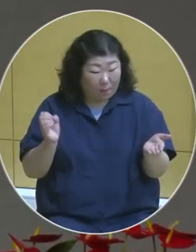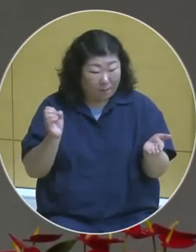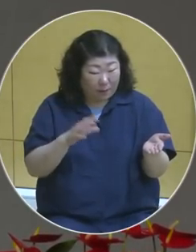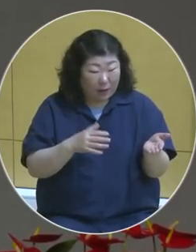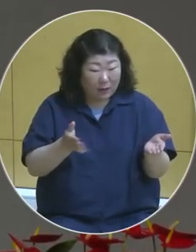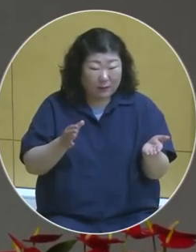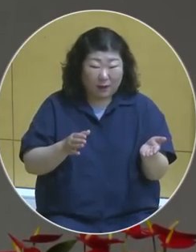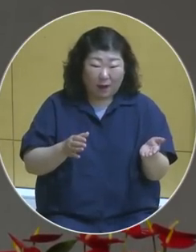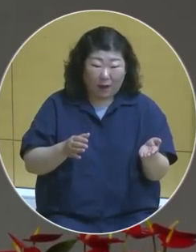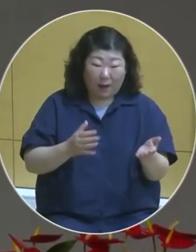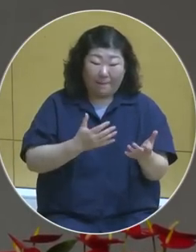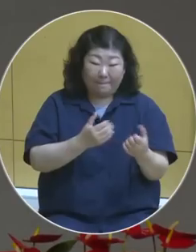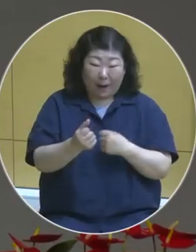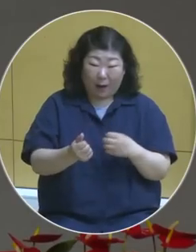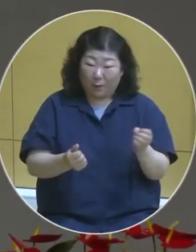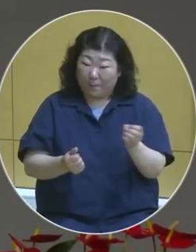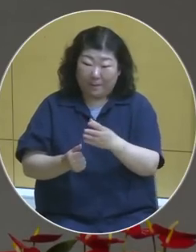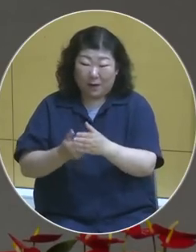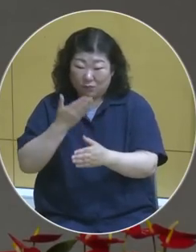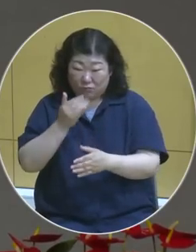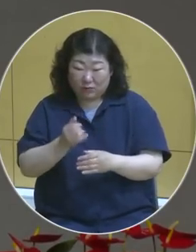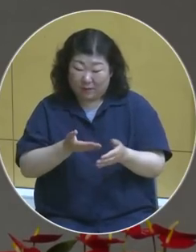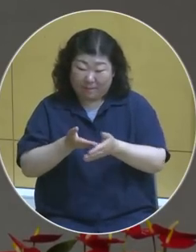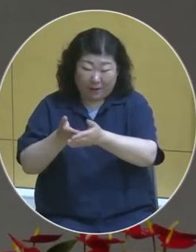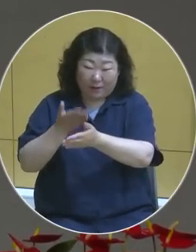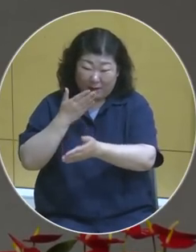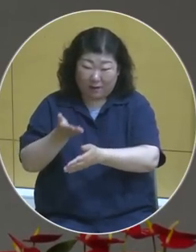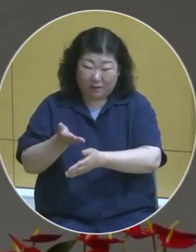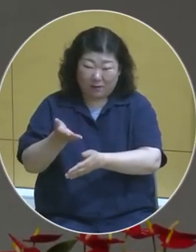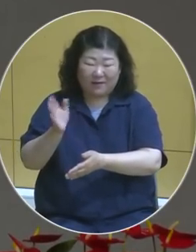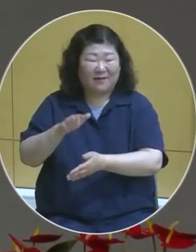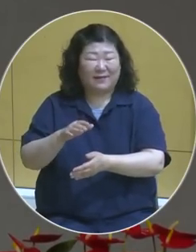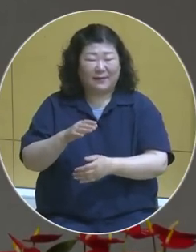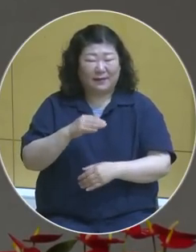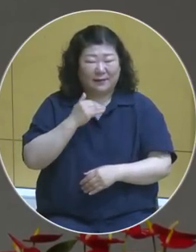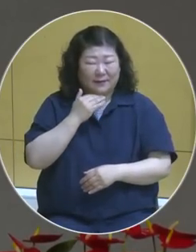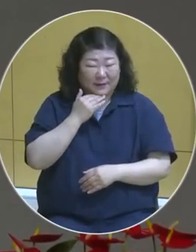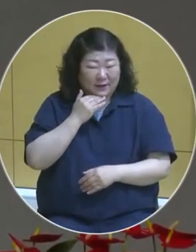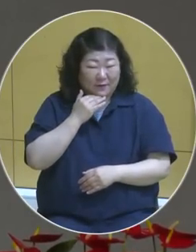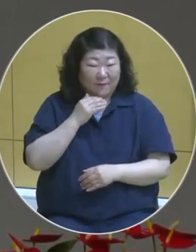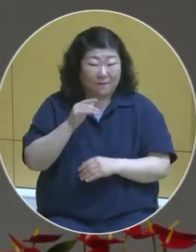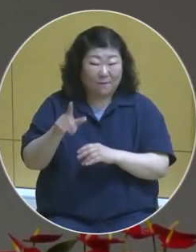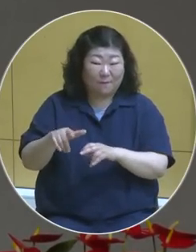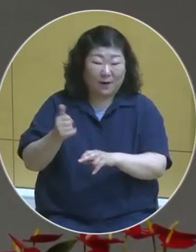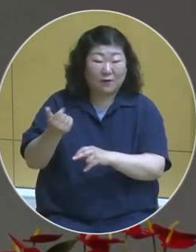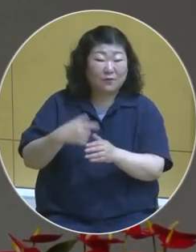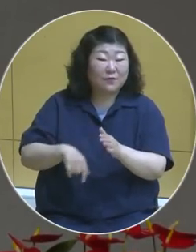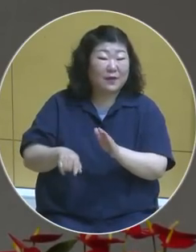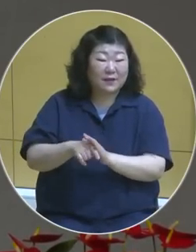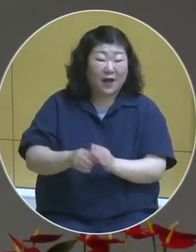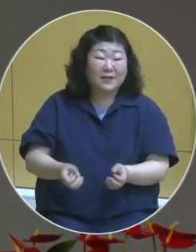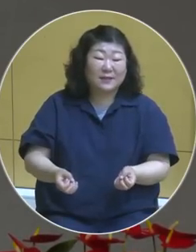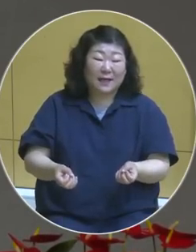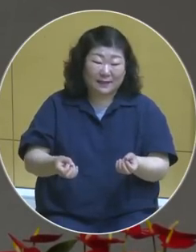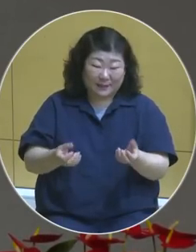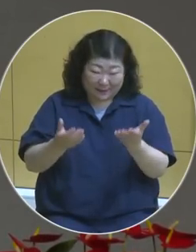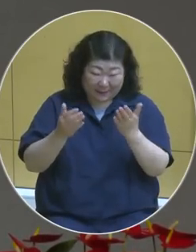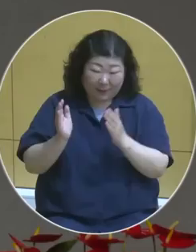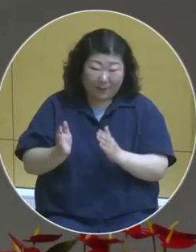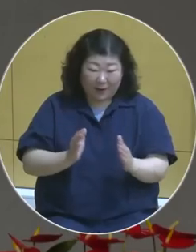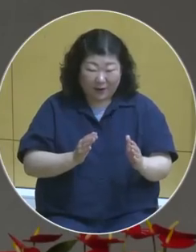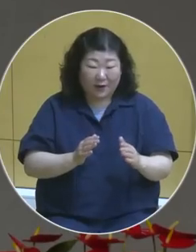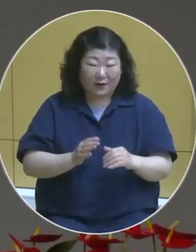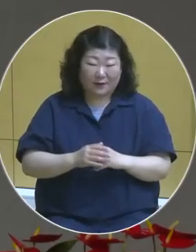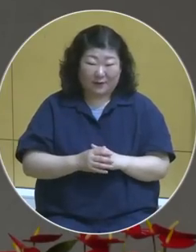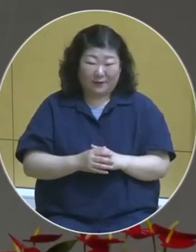수도 있지 않습니까? 그런데 그렇게 하지 않았습니다. 왕을 위해서 그 잔치를 마련하겠다 그렇게 얘기합니다.